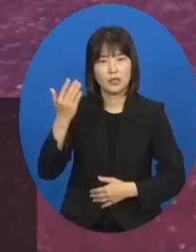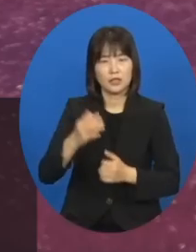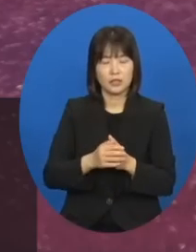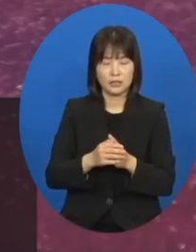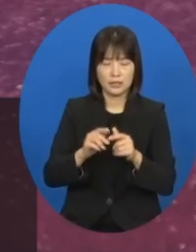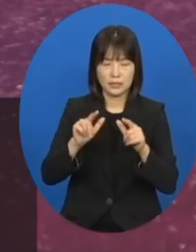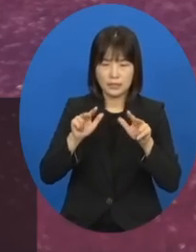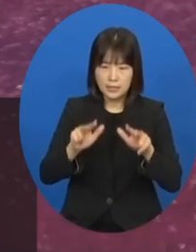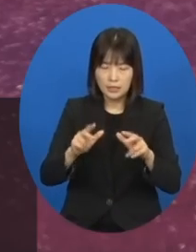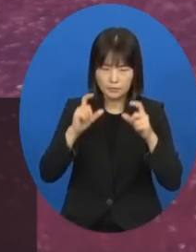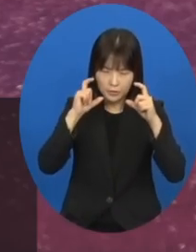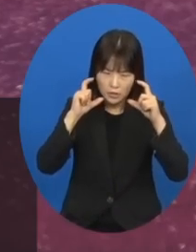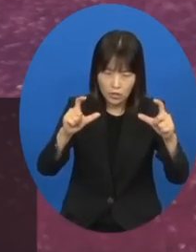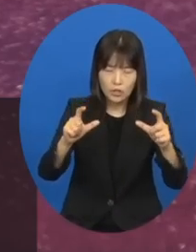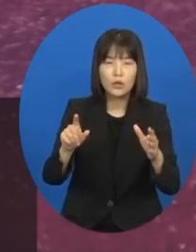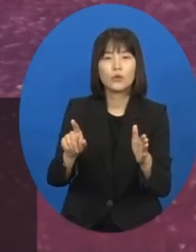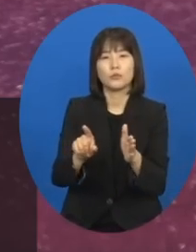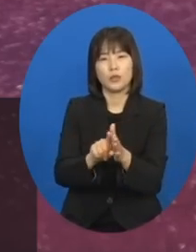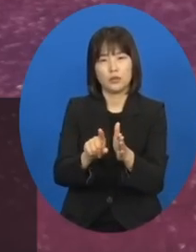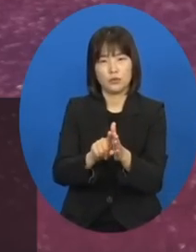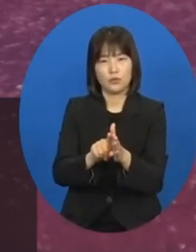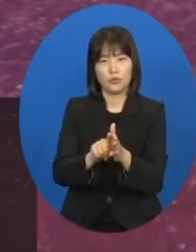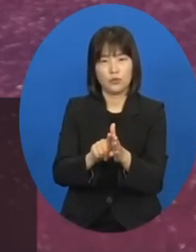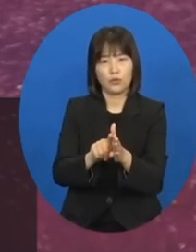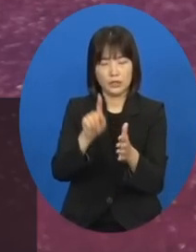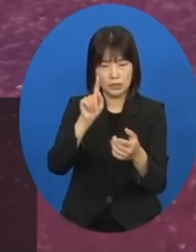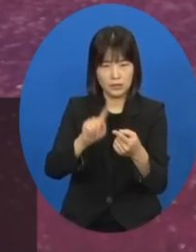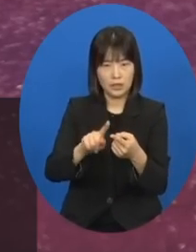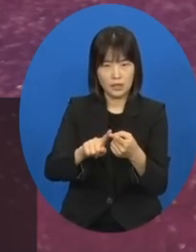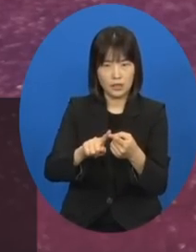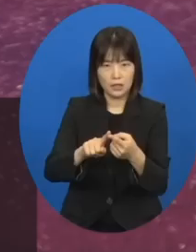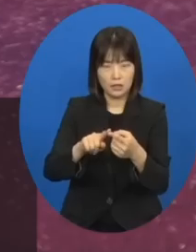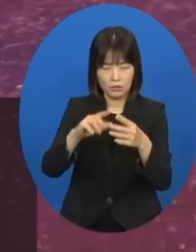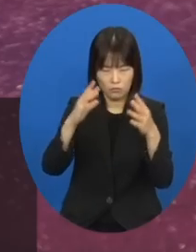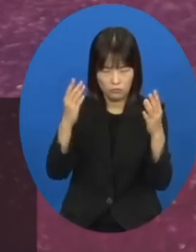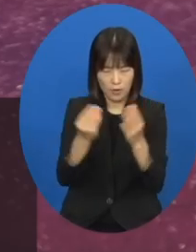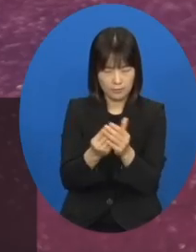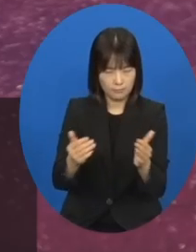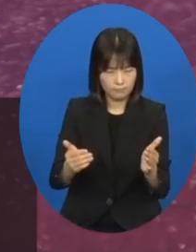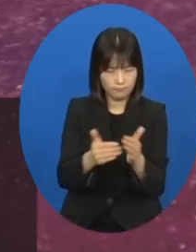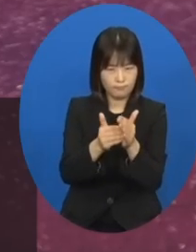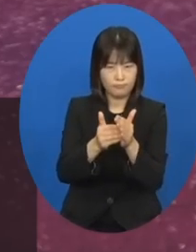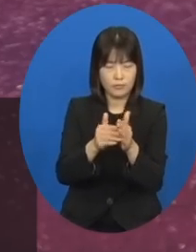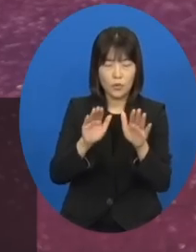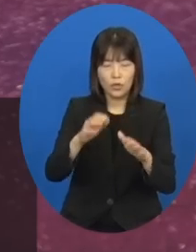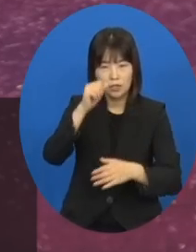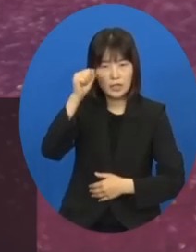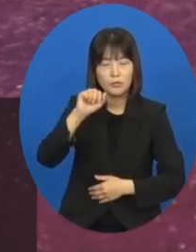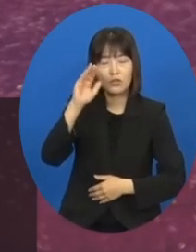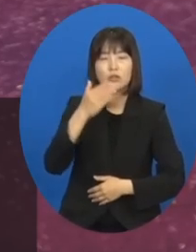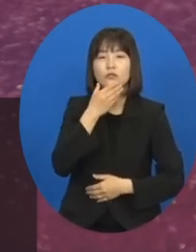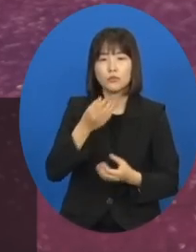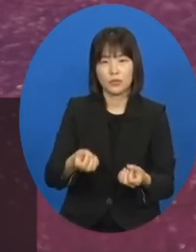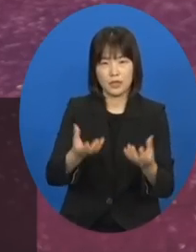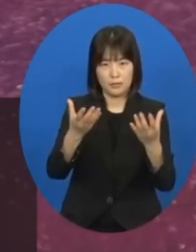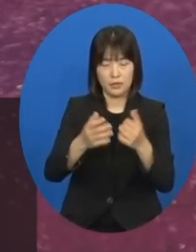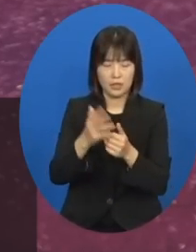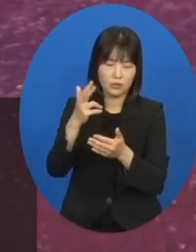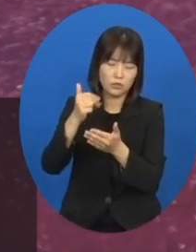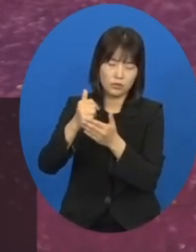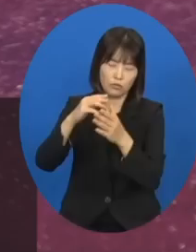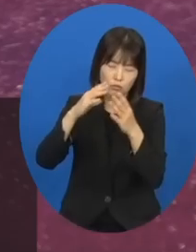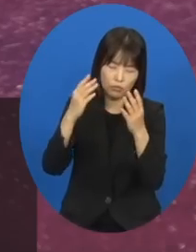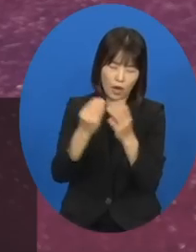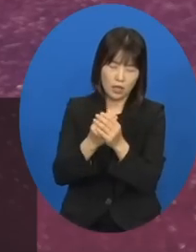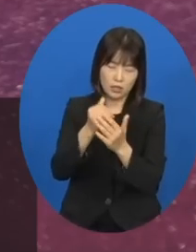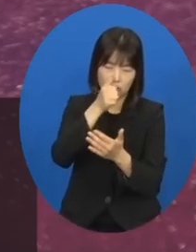시간 선언하고 믿으며 이제는 여기에 대해서 완전한 매듭을 짓는 오늘이 새벽이 되기를 축복합니다 주님 완전한